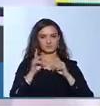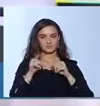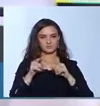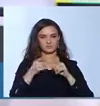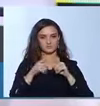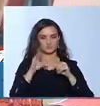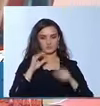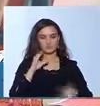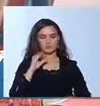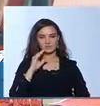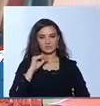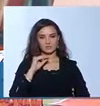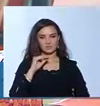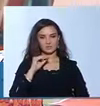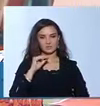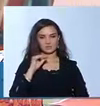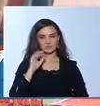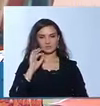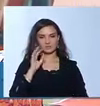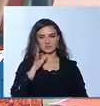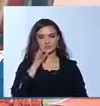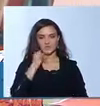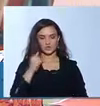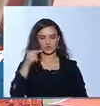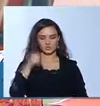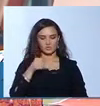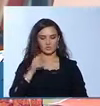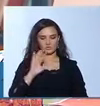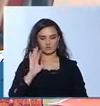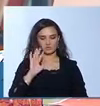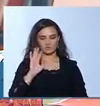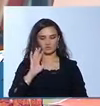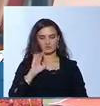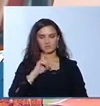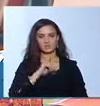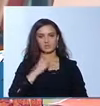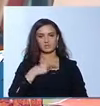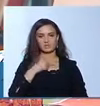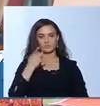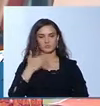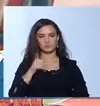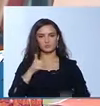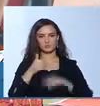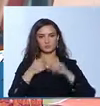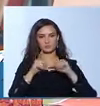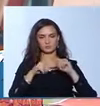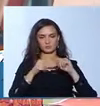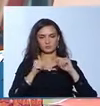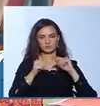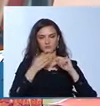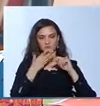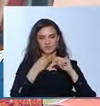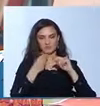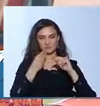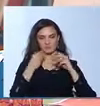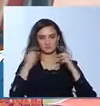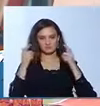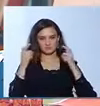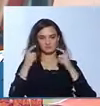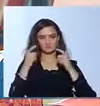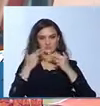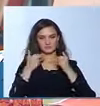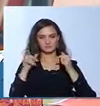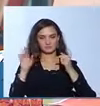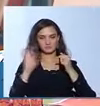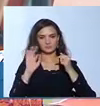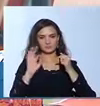ანუ როდესაც არა სეზონთან არის ადაპტირებული, არამედ უბრალოდ როგორც სამშვენისი, როგორც მის